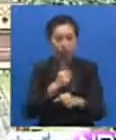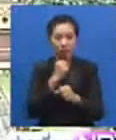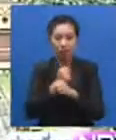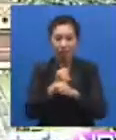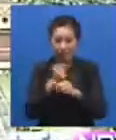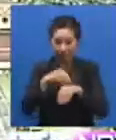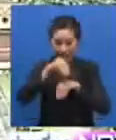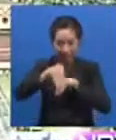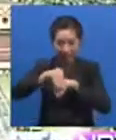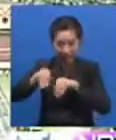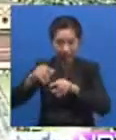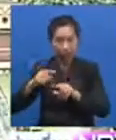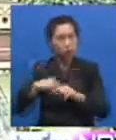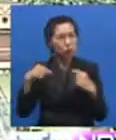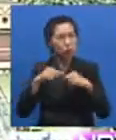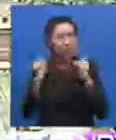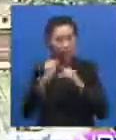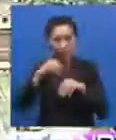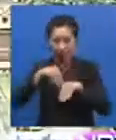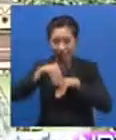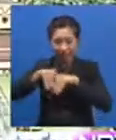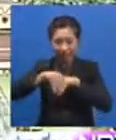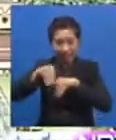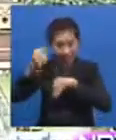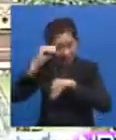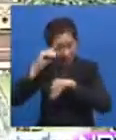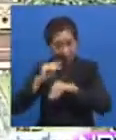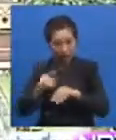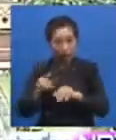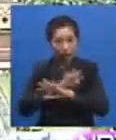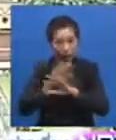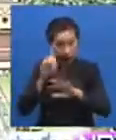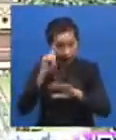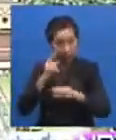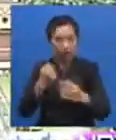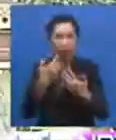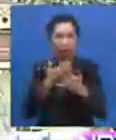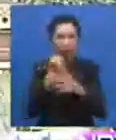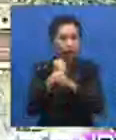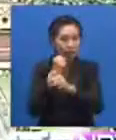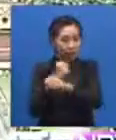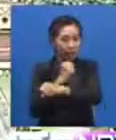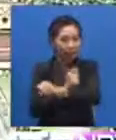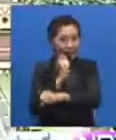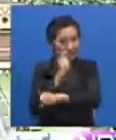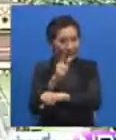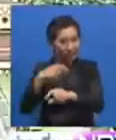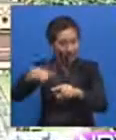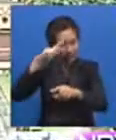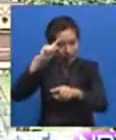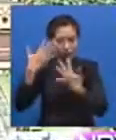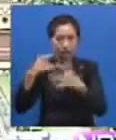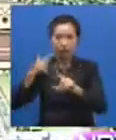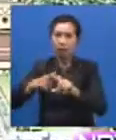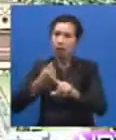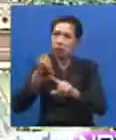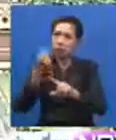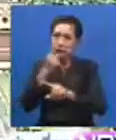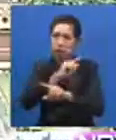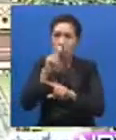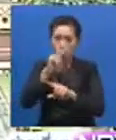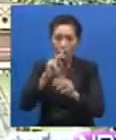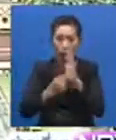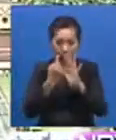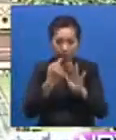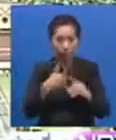เปิดให้ลงทะเบียนไปแล้วตั้งแต่เมื่อวันที่2พฤศจิกายนที่ผ่านมารวมถึงการหารือการเยียวยาผู้ที่ได้รับผลกระท